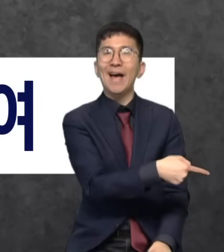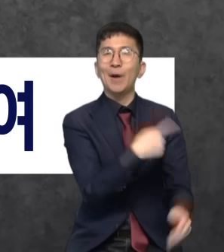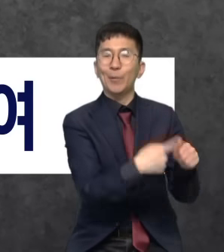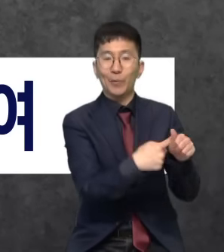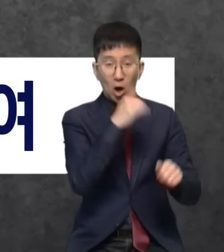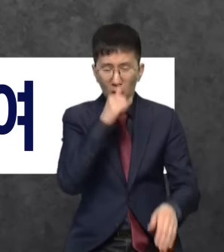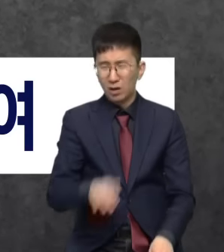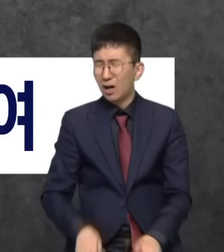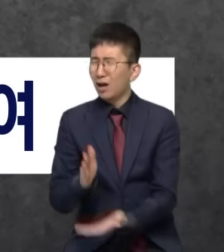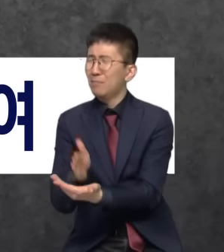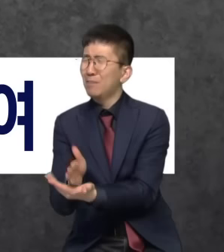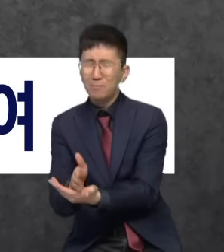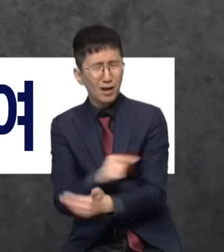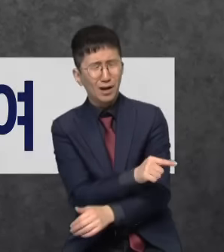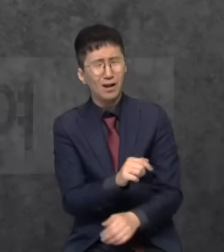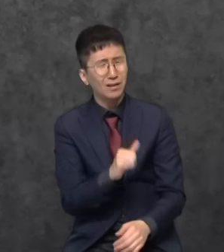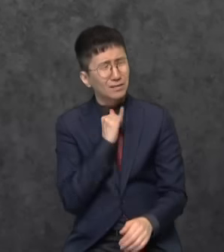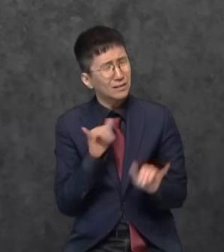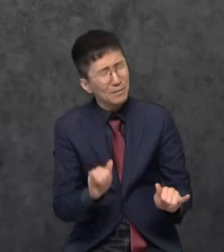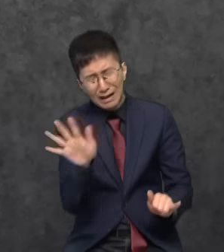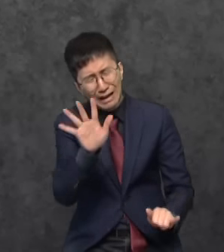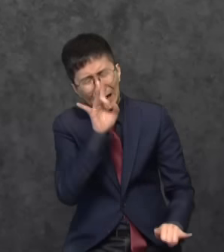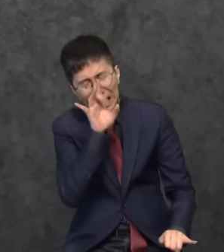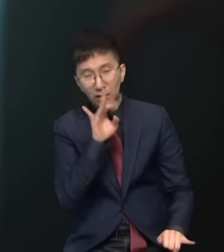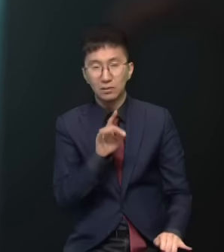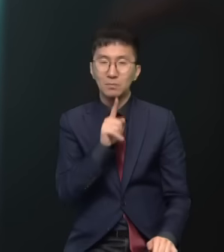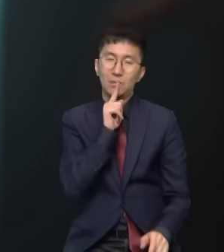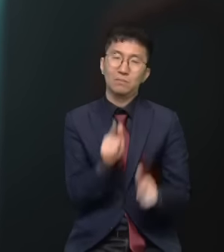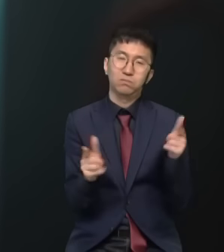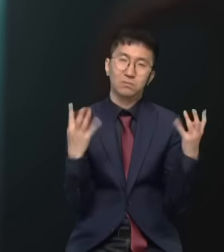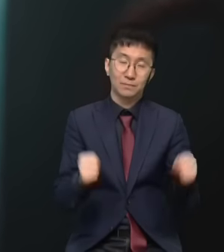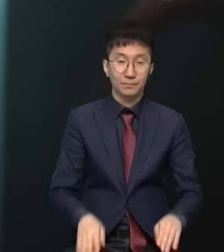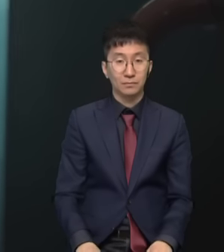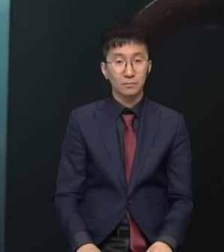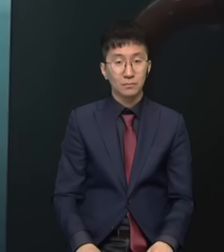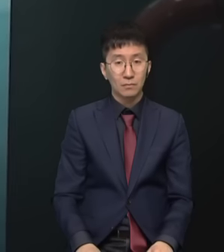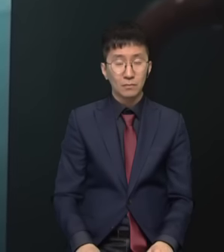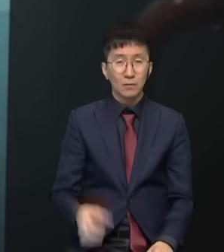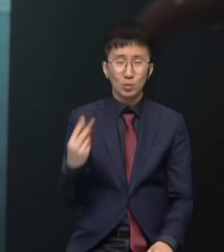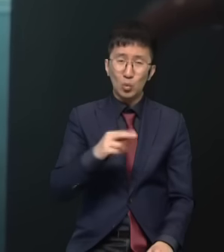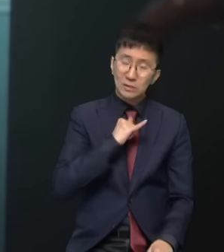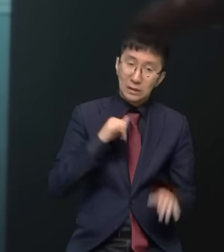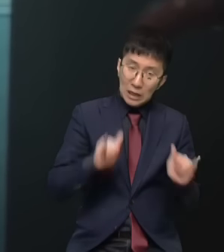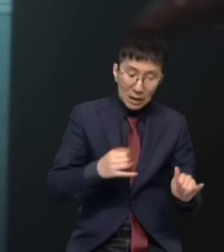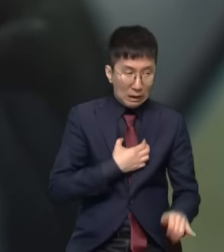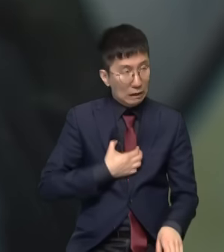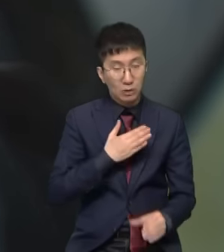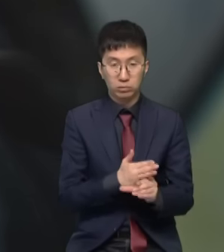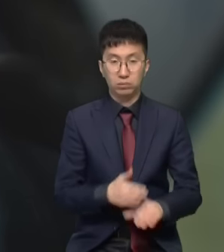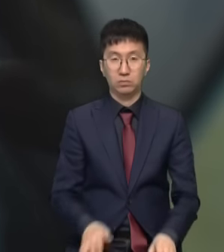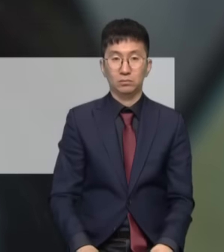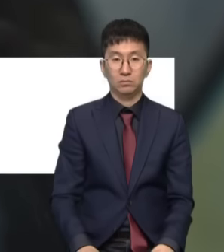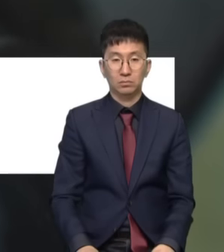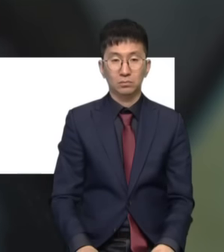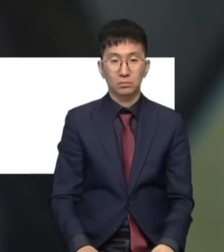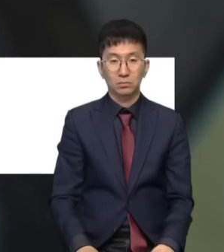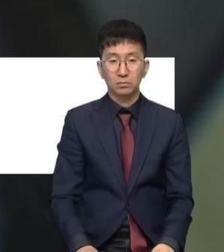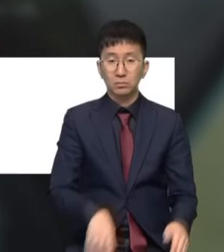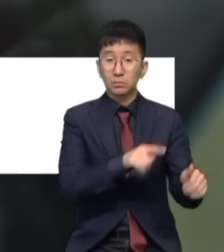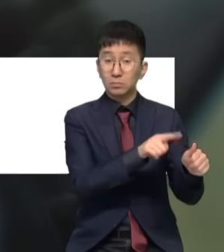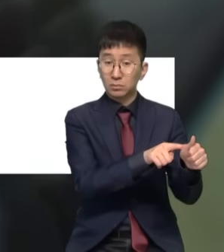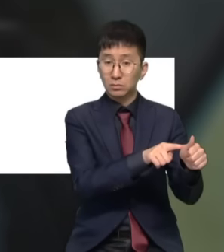자재를 호소하는 반응이 섞였습니다 전문가들은 또 다른 피해가 발생할 수 있다고 우려합니다 개인이